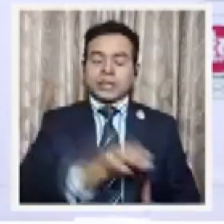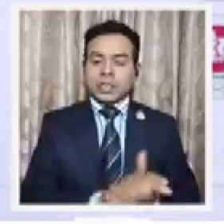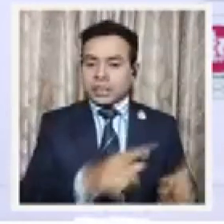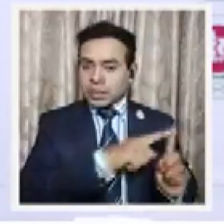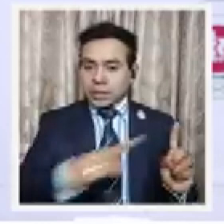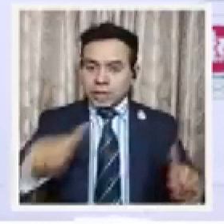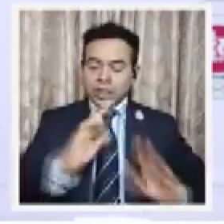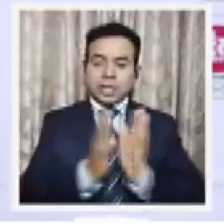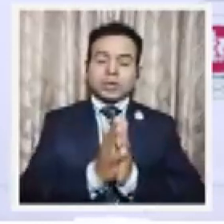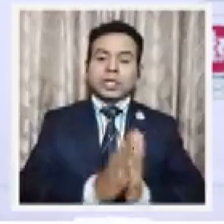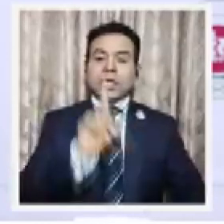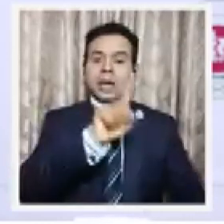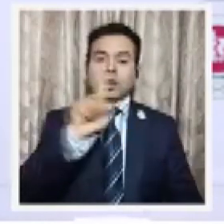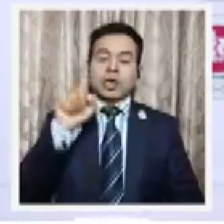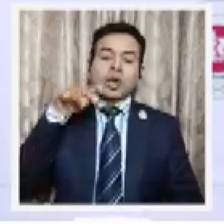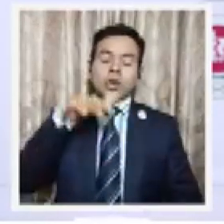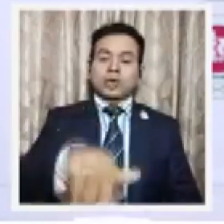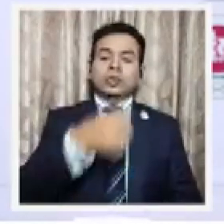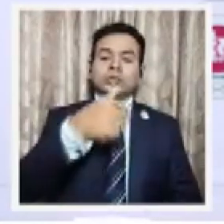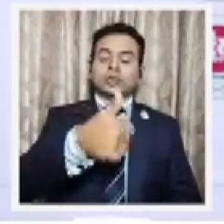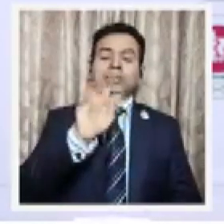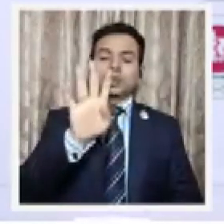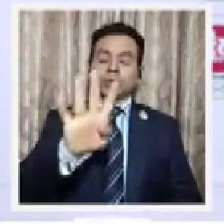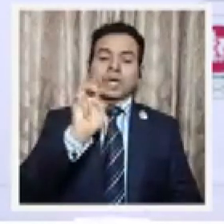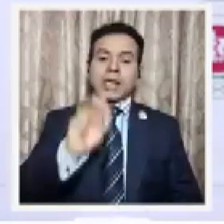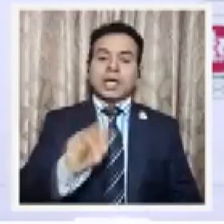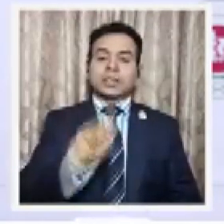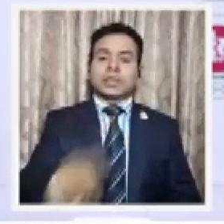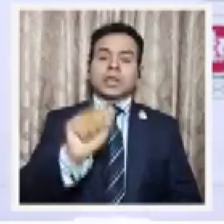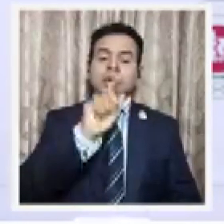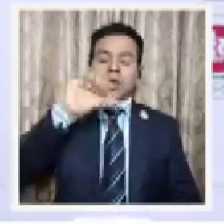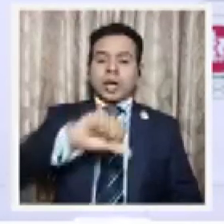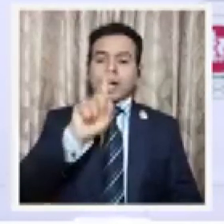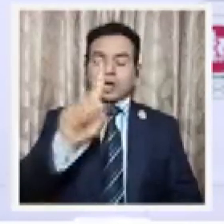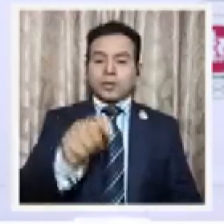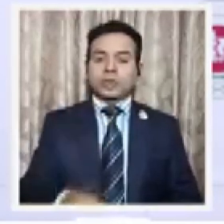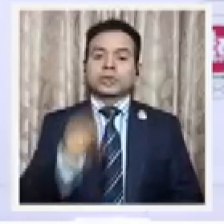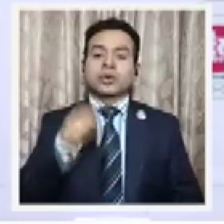নমুনা সহ 12,937টি। এ পর্যন্ত নমুনা পরীক্ষা হয়েছে